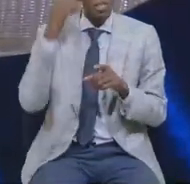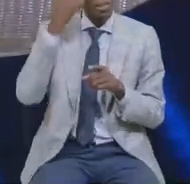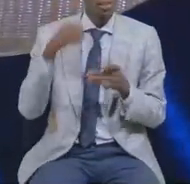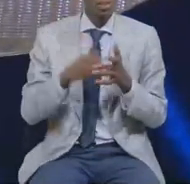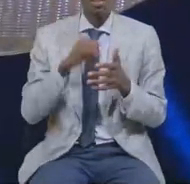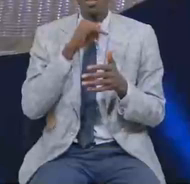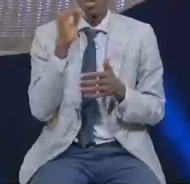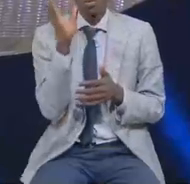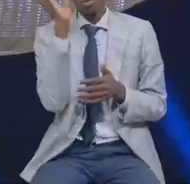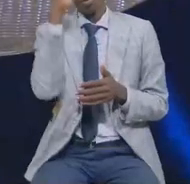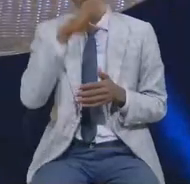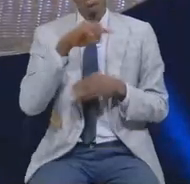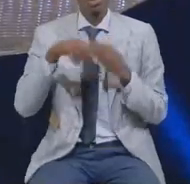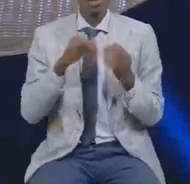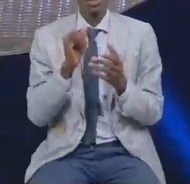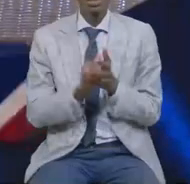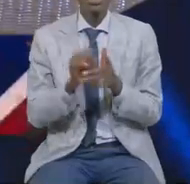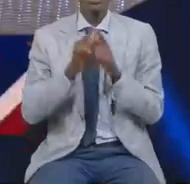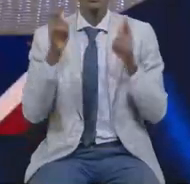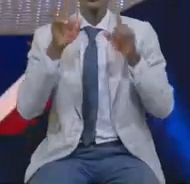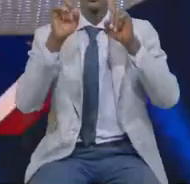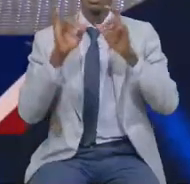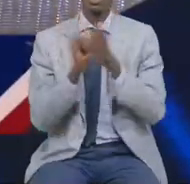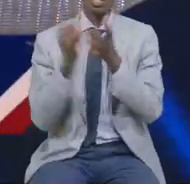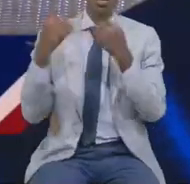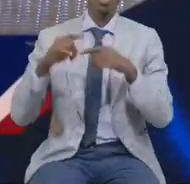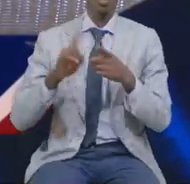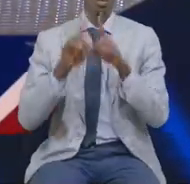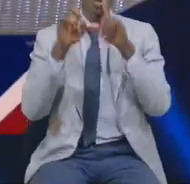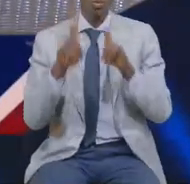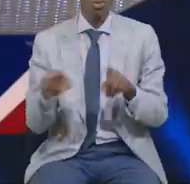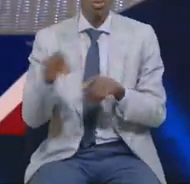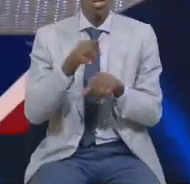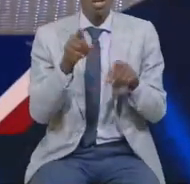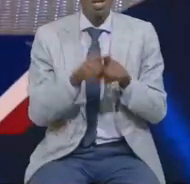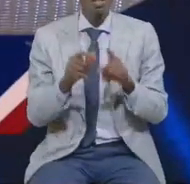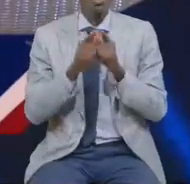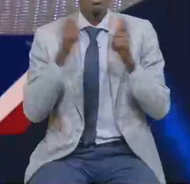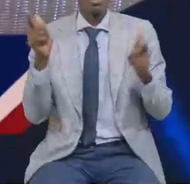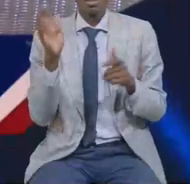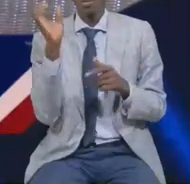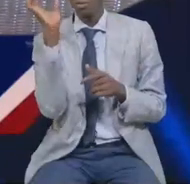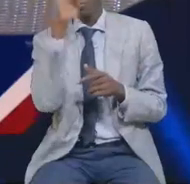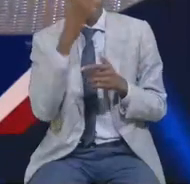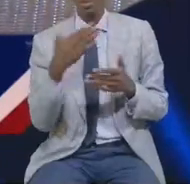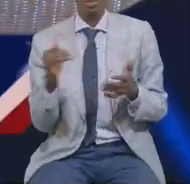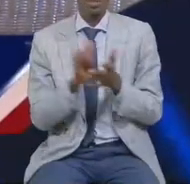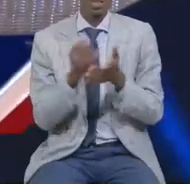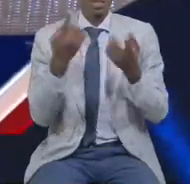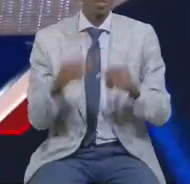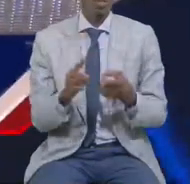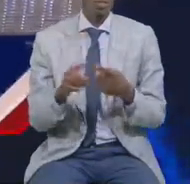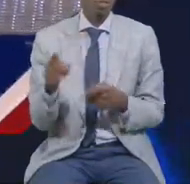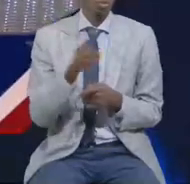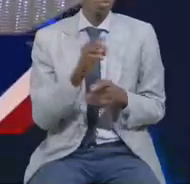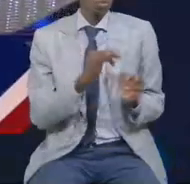chose étrange qui vous arrive, de la fournaise qui est au milieu de vous pour vous éprouver. Déjà, on